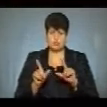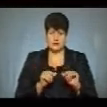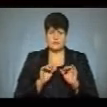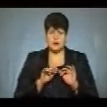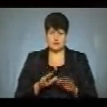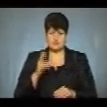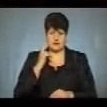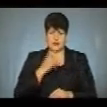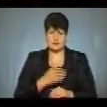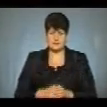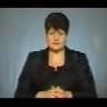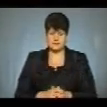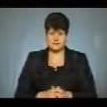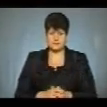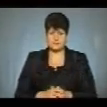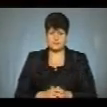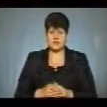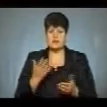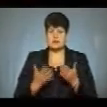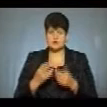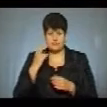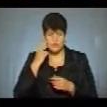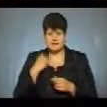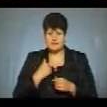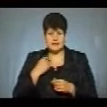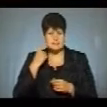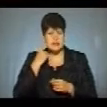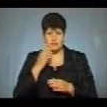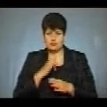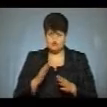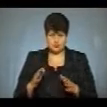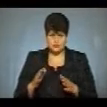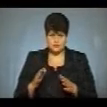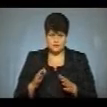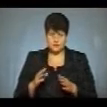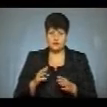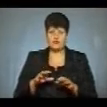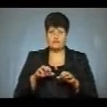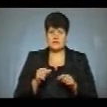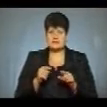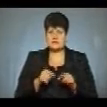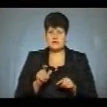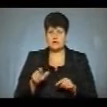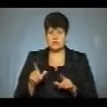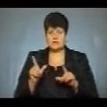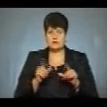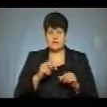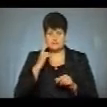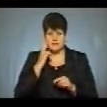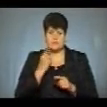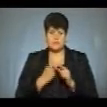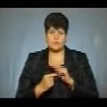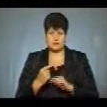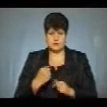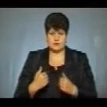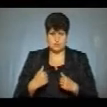у Київ. Якщо в Києві нас не почують, то власне ті люди, які поїхали туди в Київ, вони вертаються до